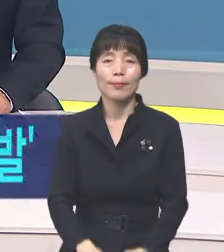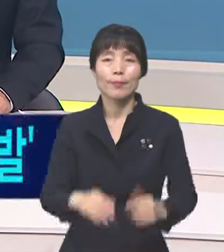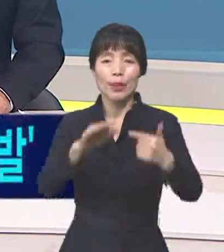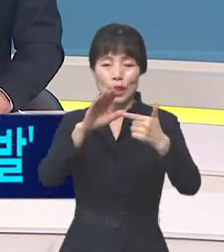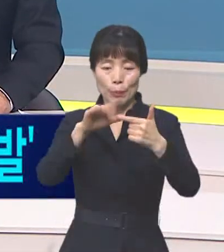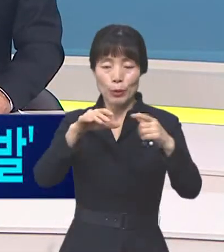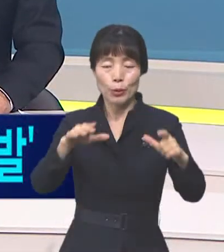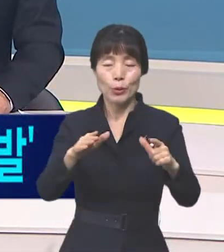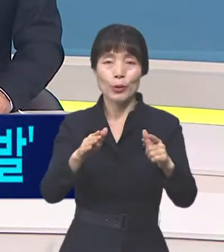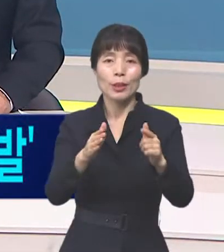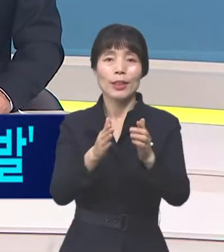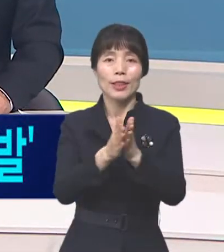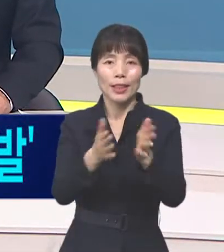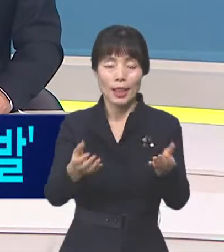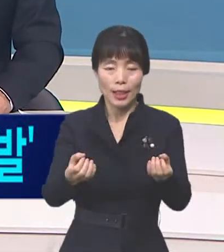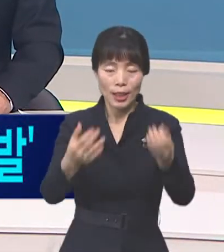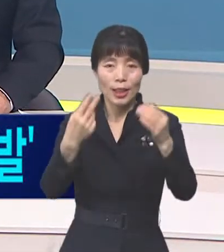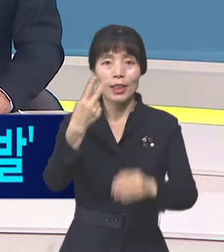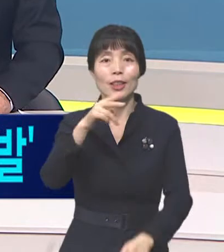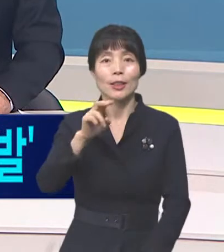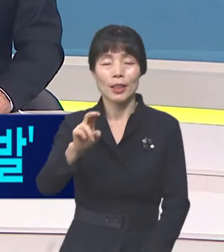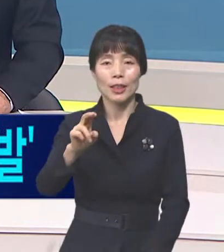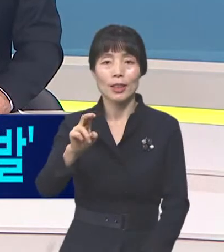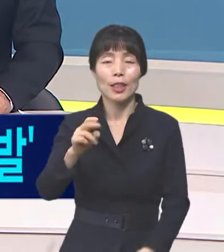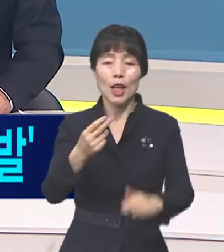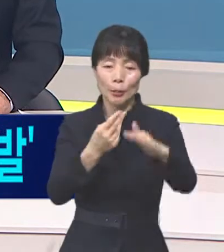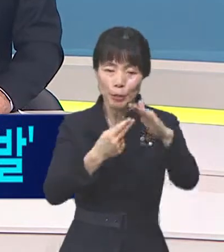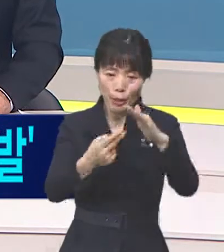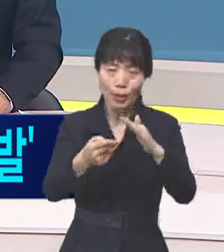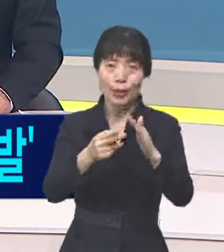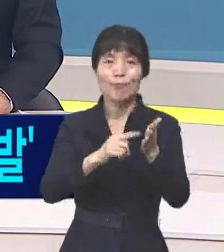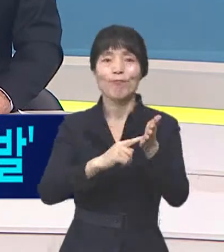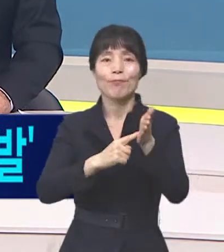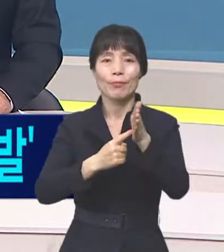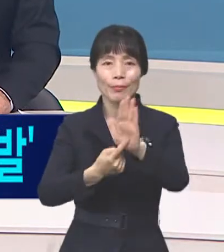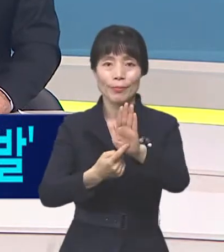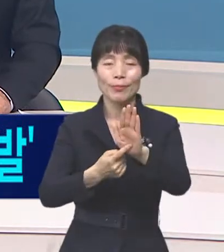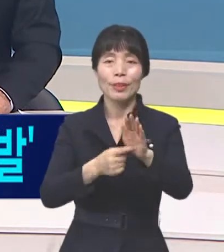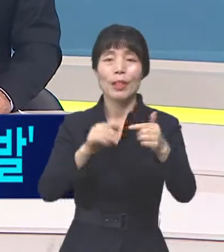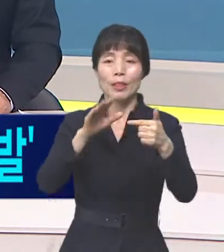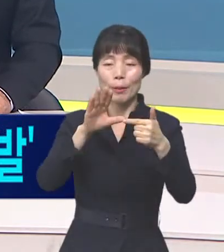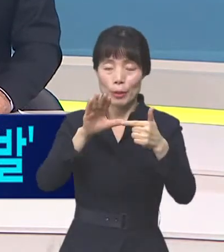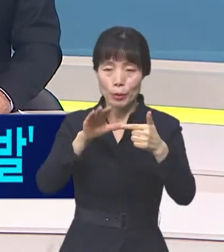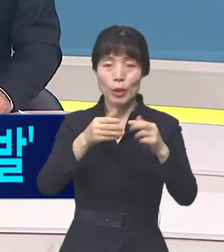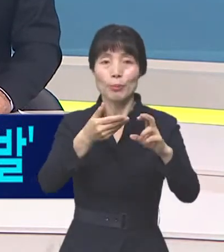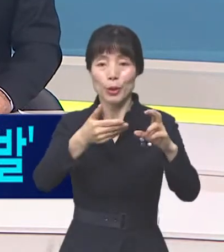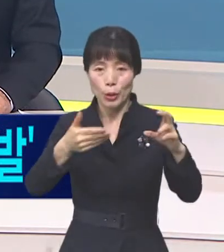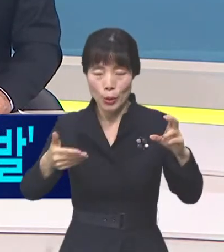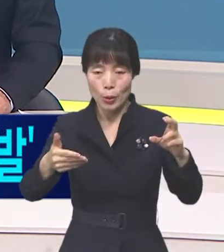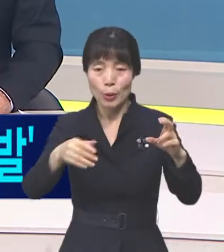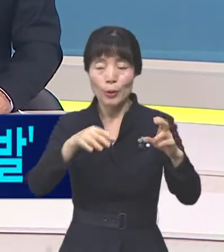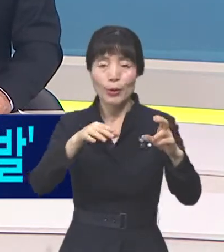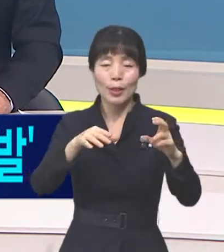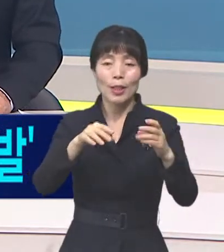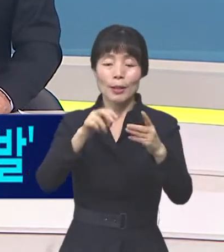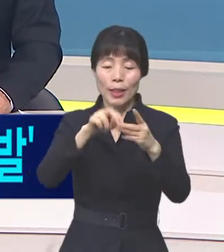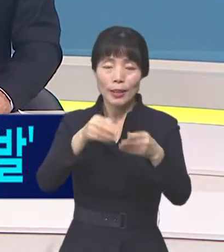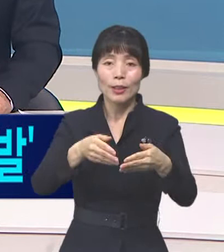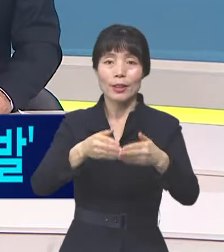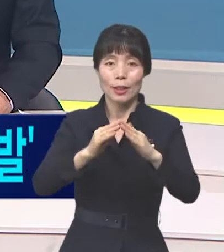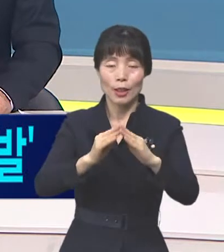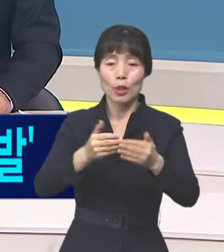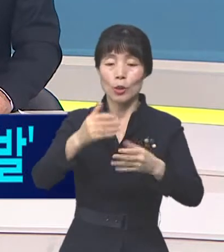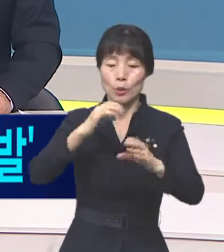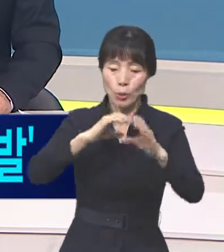남동구도 시무식을 열고 2020년도 비전을 제시했습니다. 남동구 미추홀 콜센터 신설 등 소통